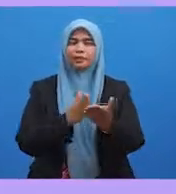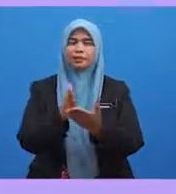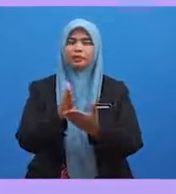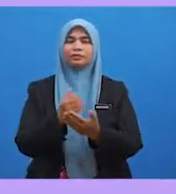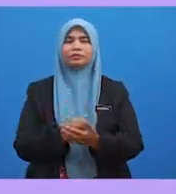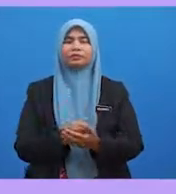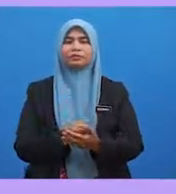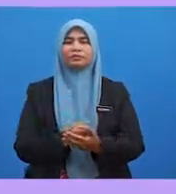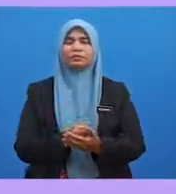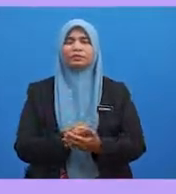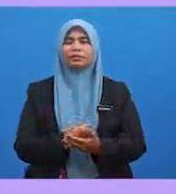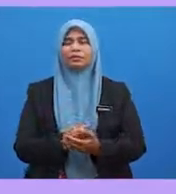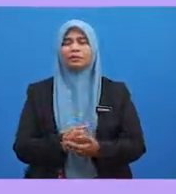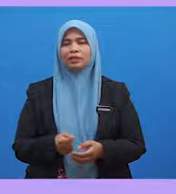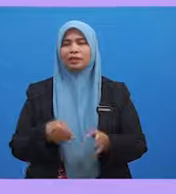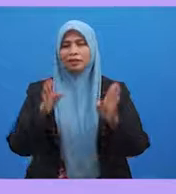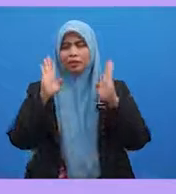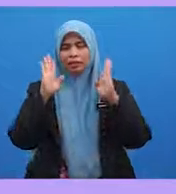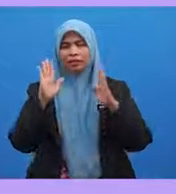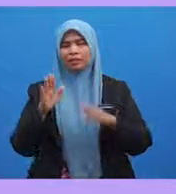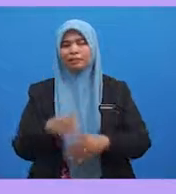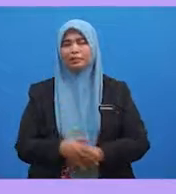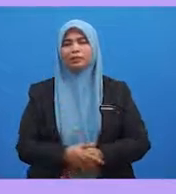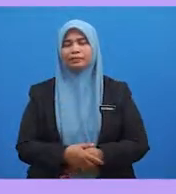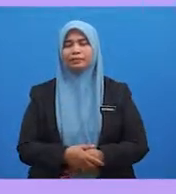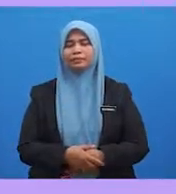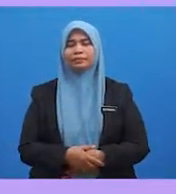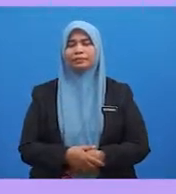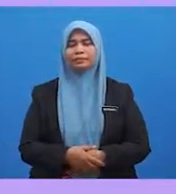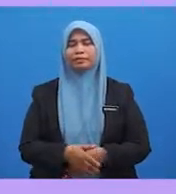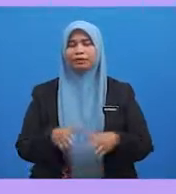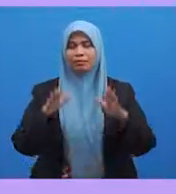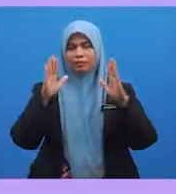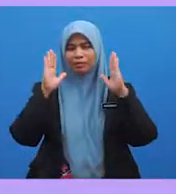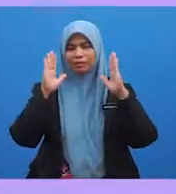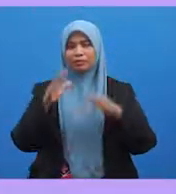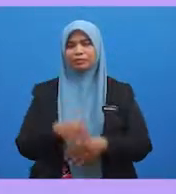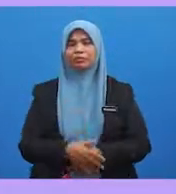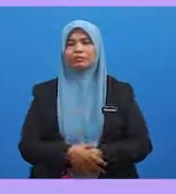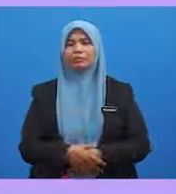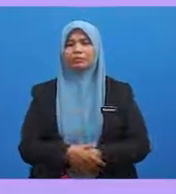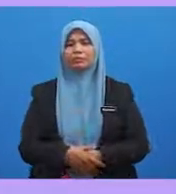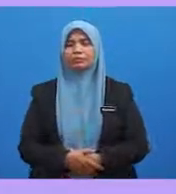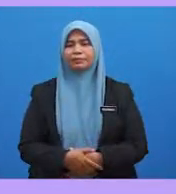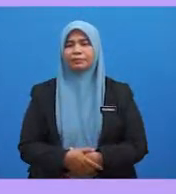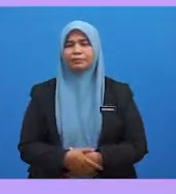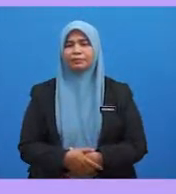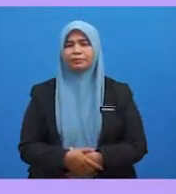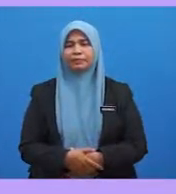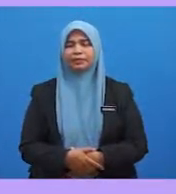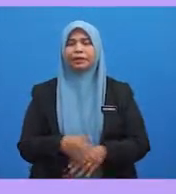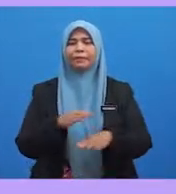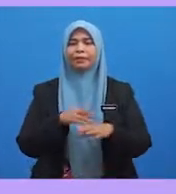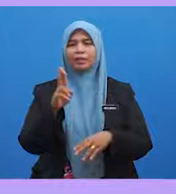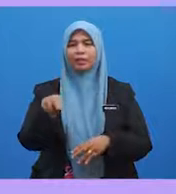Seterusnya, mengangkat takbir ratul ihram, Allahu Akbar. Pada